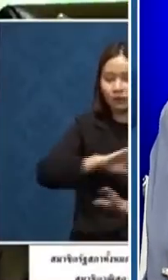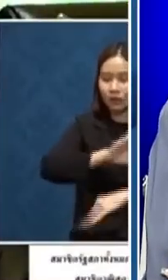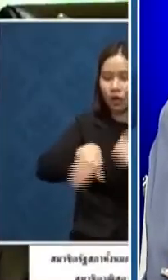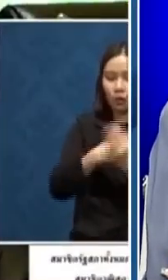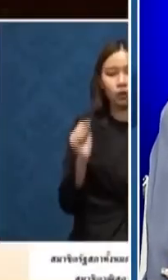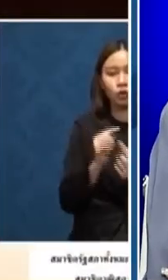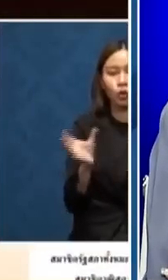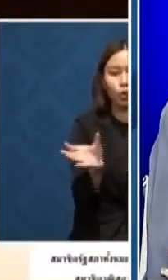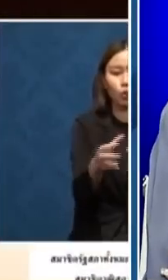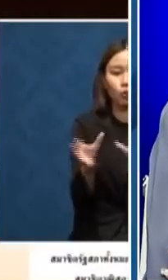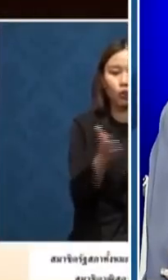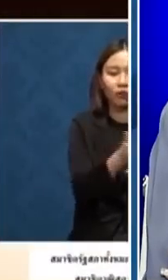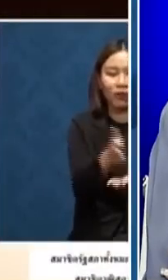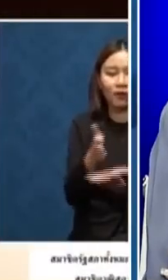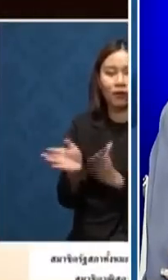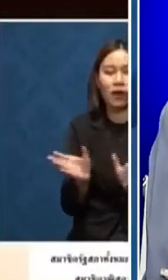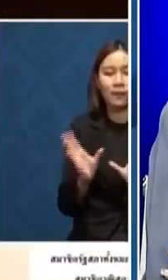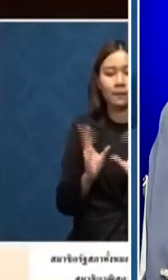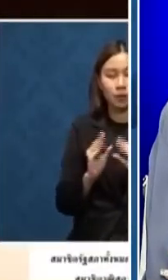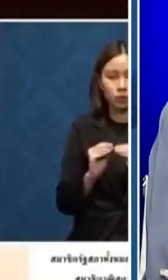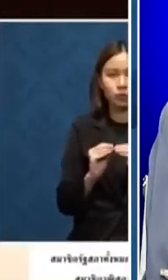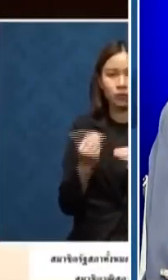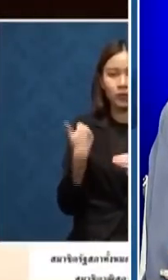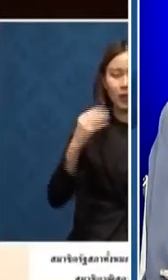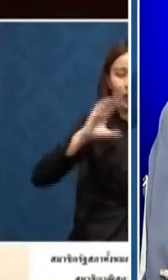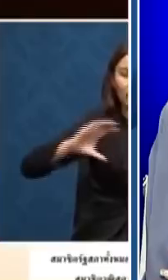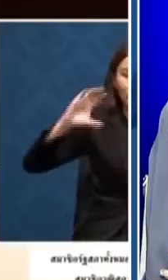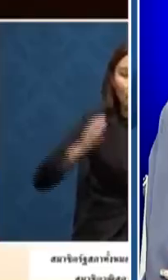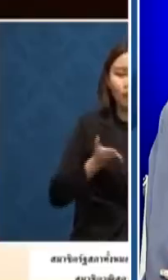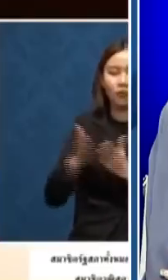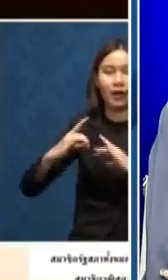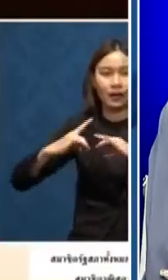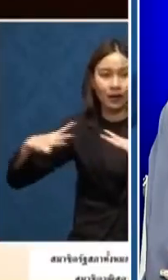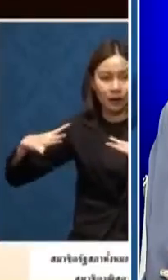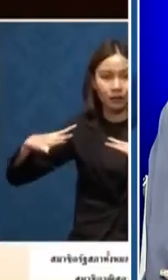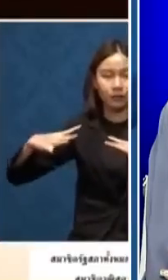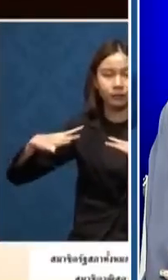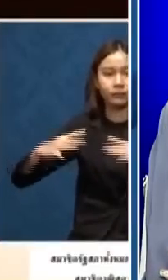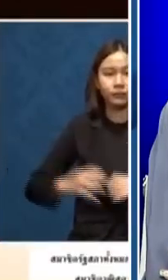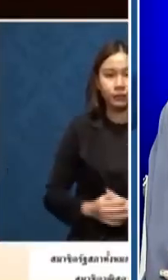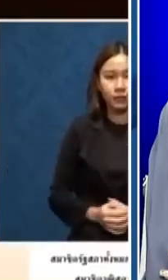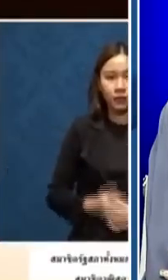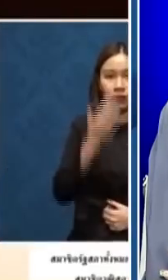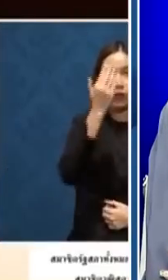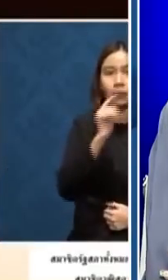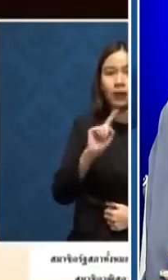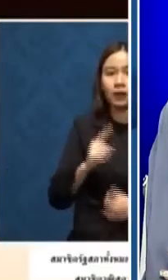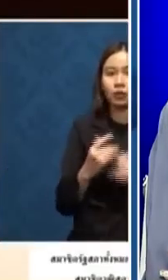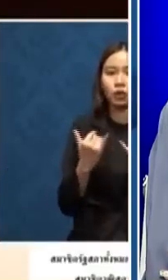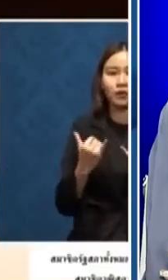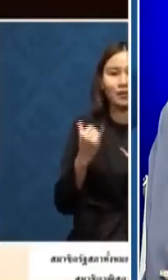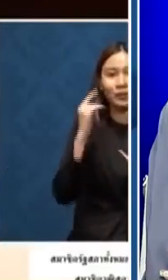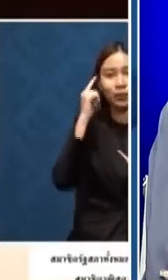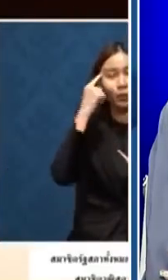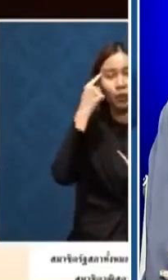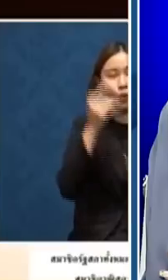แพ้ก็เท่ากับว่า19กรกฎาคมมติที่ว่าเสนอชื่อคุณพิธาไม่ได้เนี่ยก็ตก